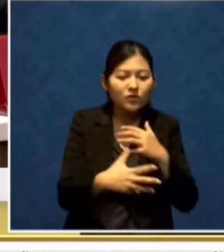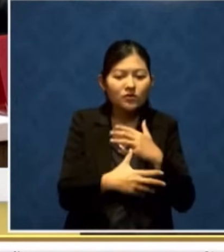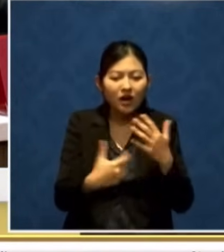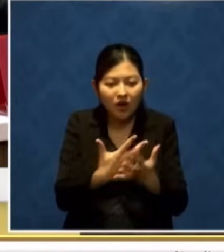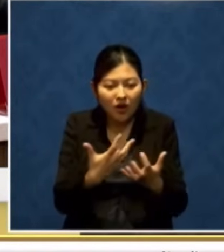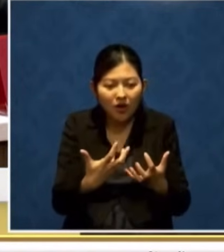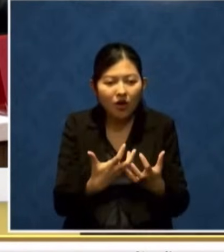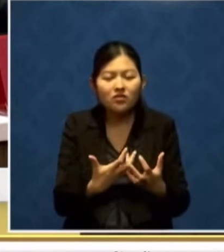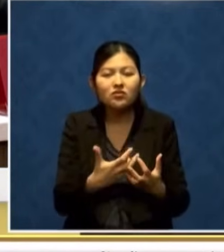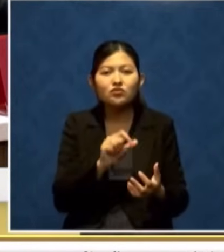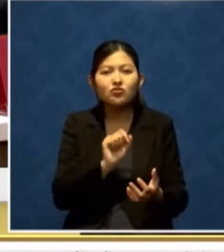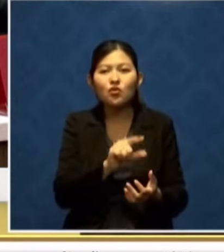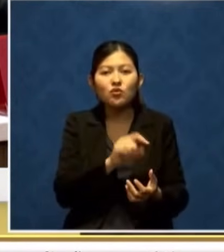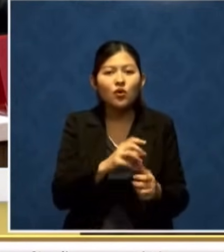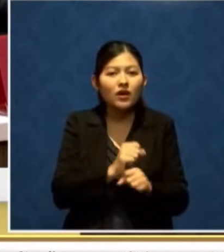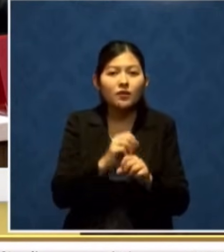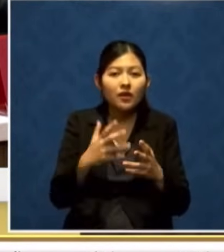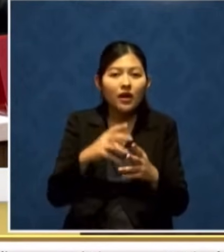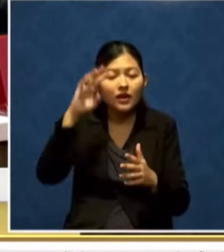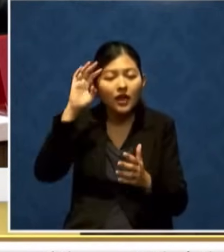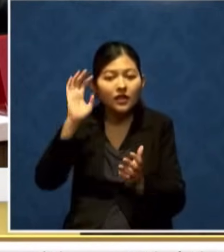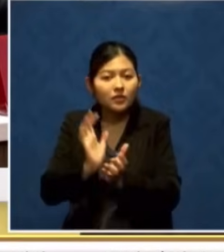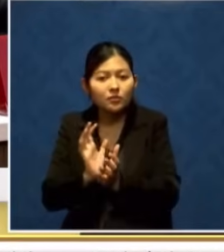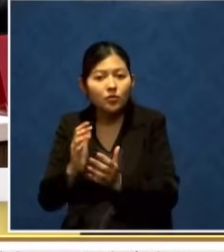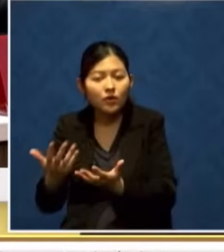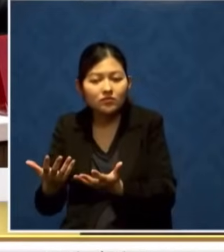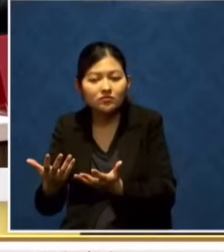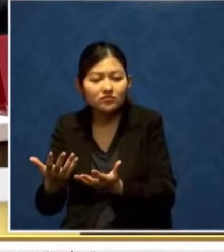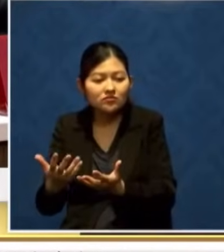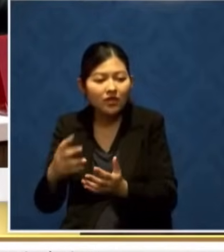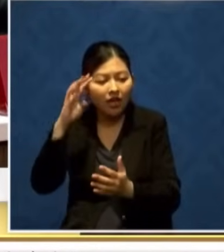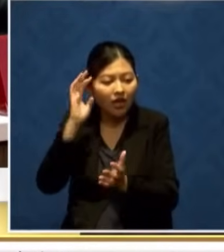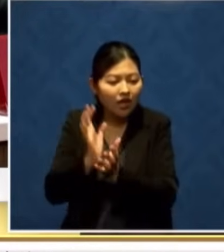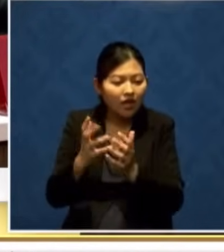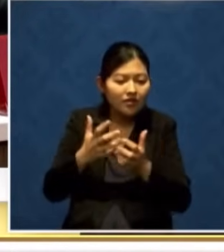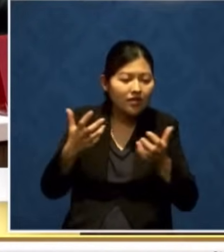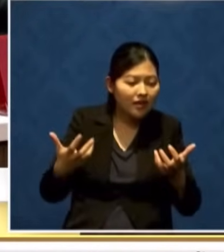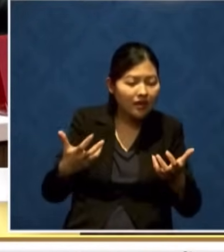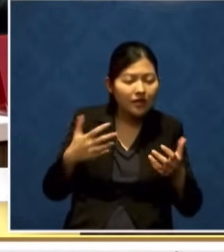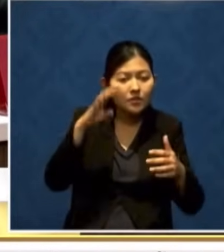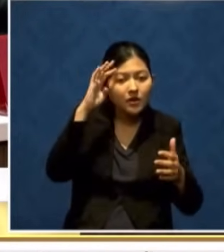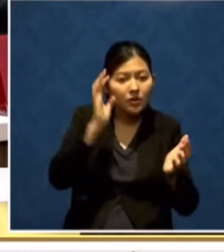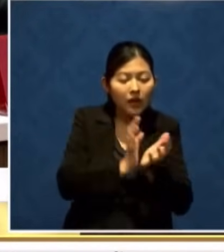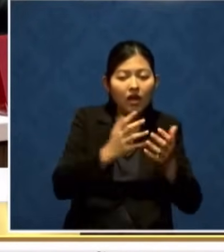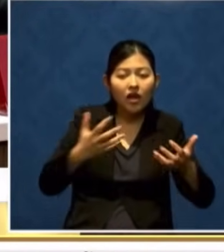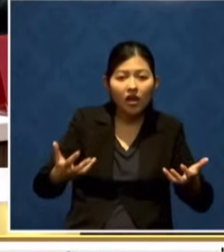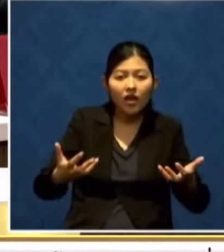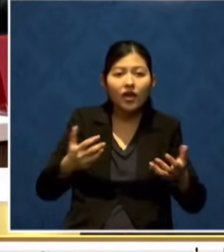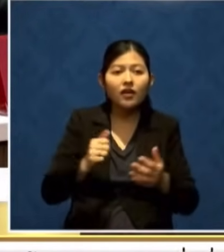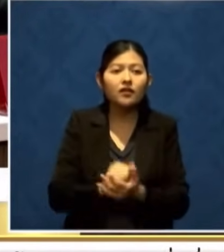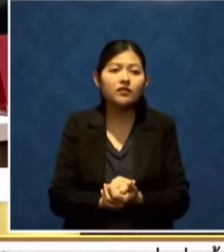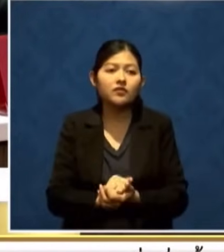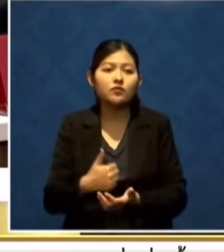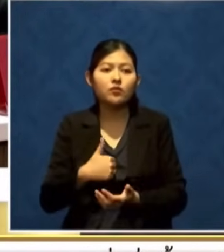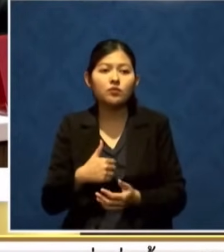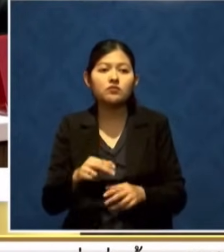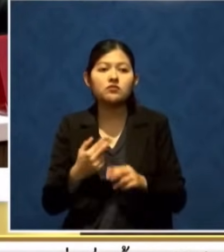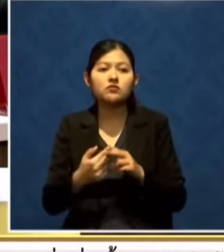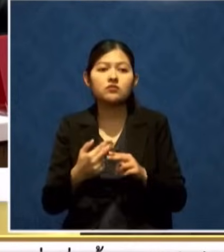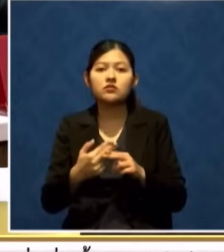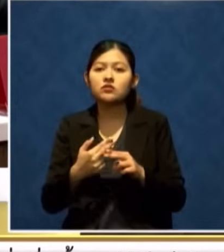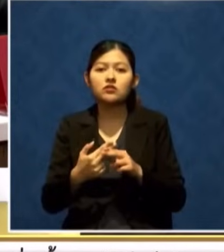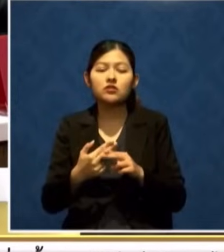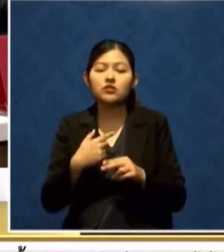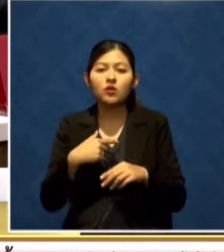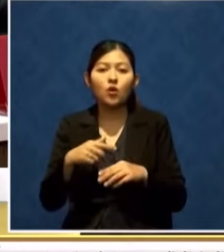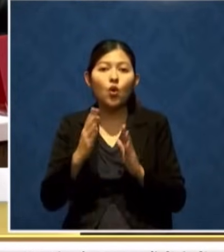กรก็มีคนละกบคนละฝ่ายผมจะไม่เอ่ยชื่อบุคคลภาย